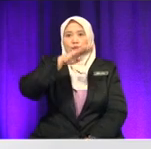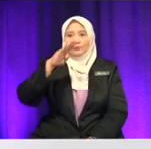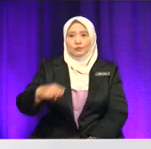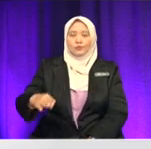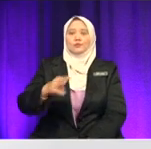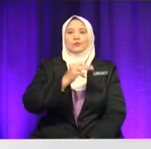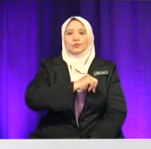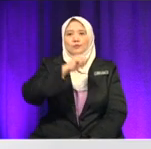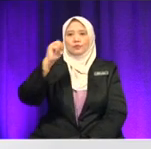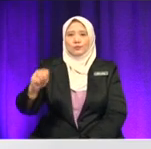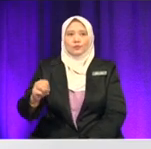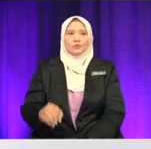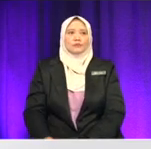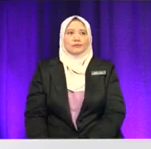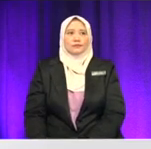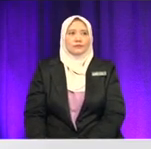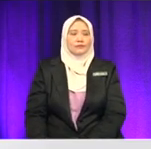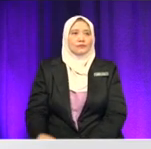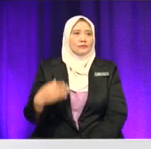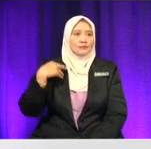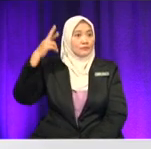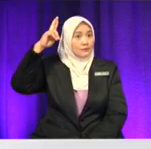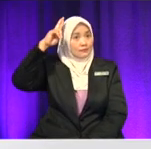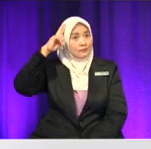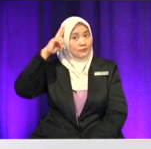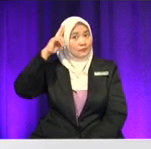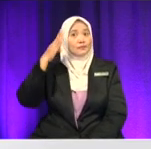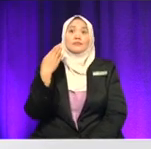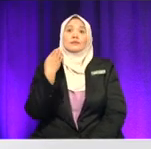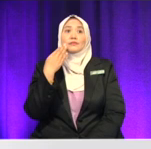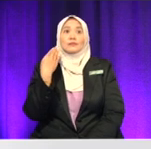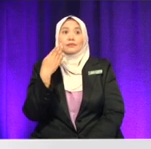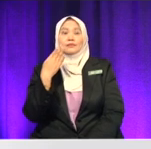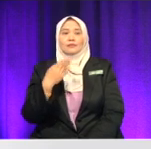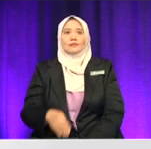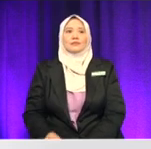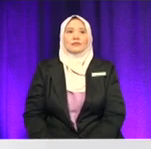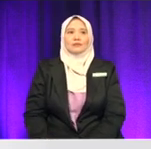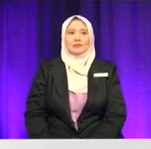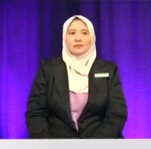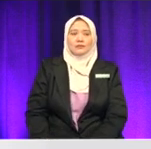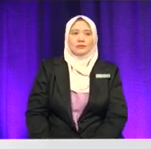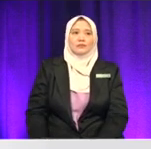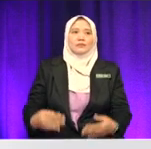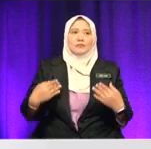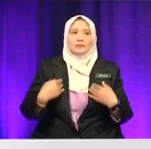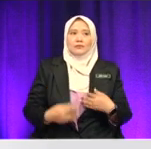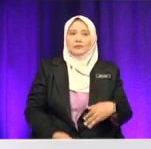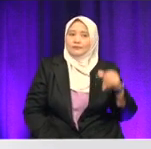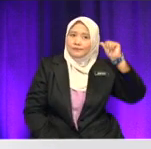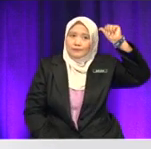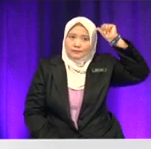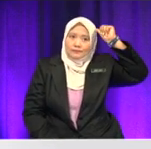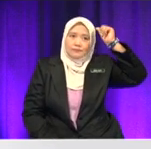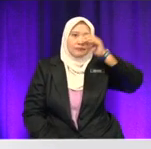ya, kita ada Rashdan. Dan seterusnya kita ada Balkis. Dan di sudut sebelah bawah kita ada Abbas